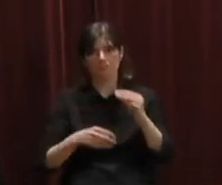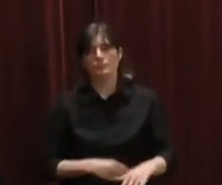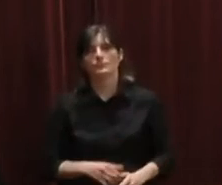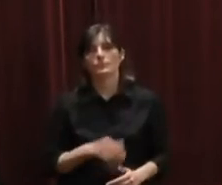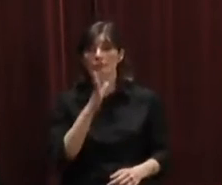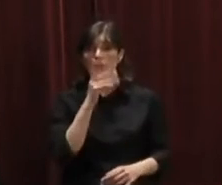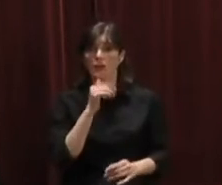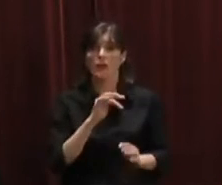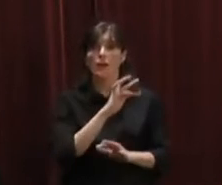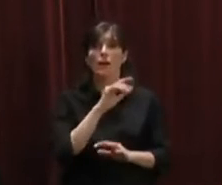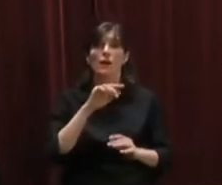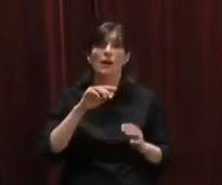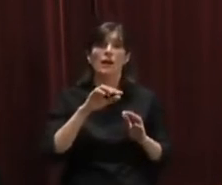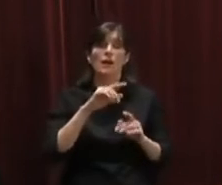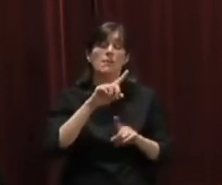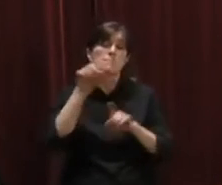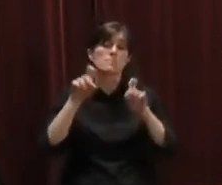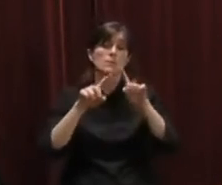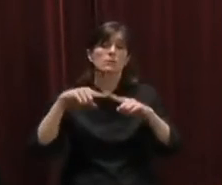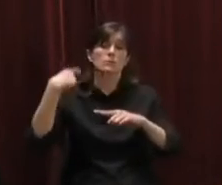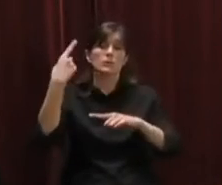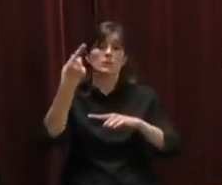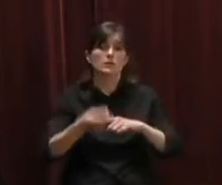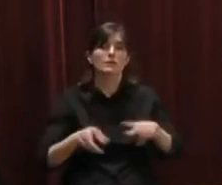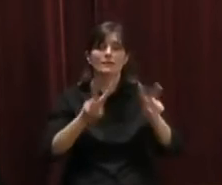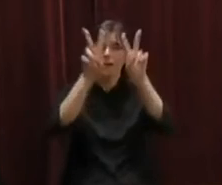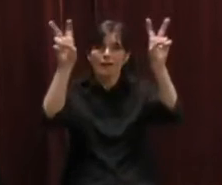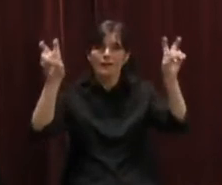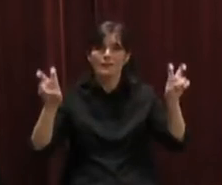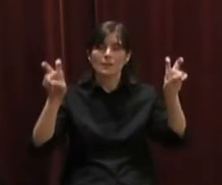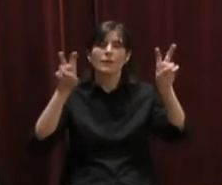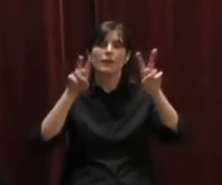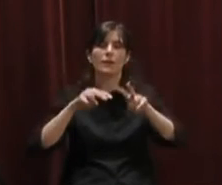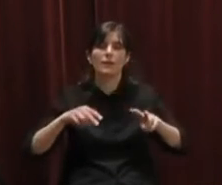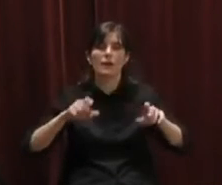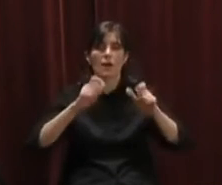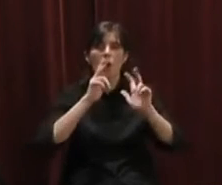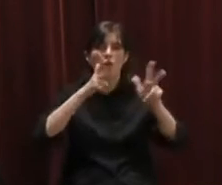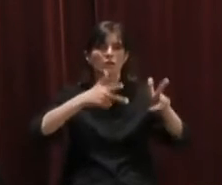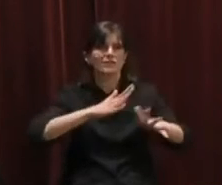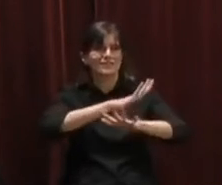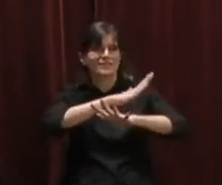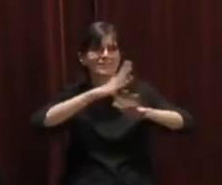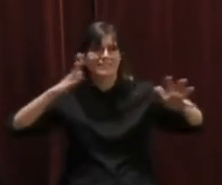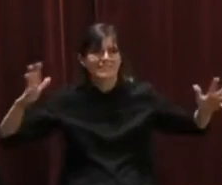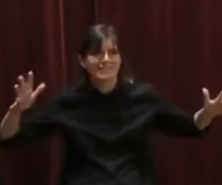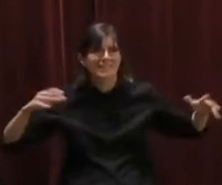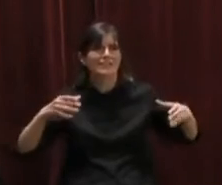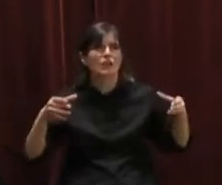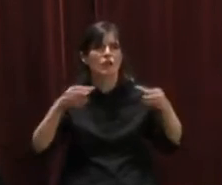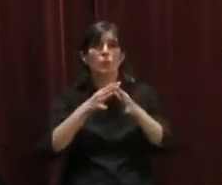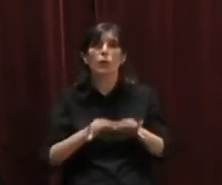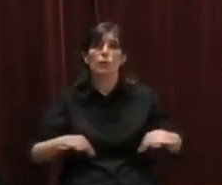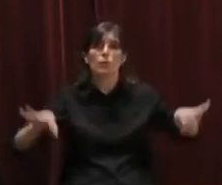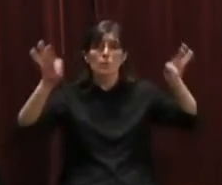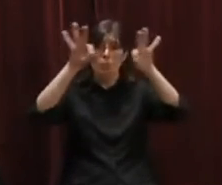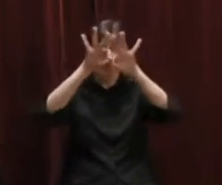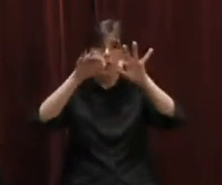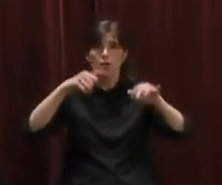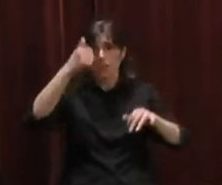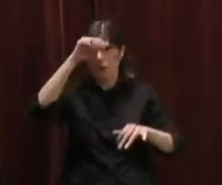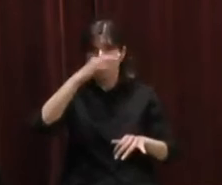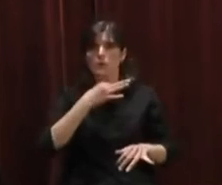2322/9, relativa als grans hotelers que formen el diputat senyor Carlos Saura i León del grup parlamentari Podem i Llebrea. Senyor Saura, té vostra paraula. Moltes